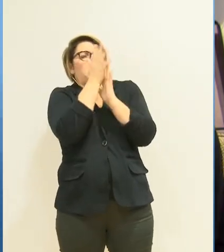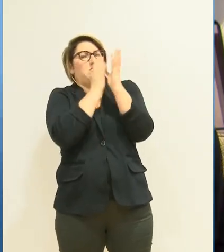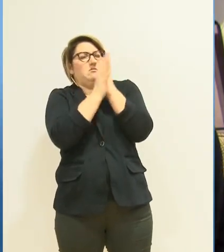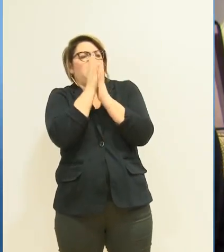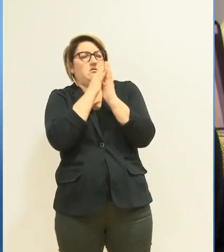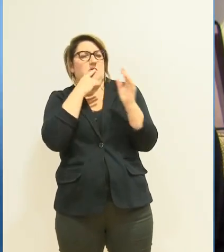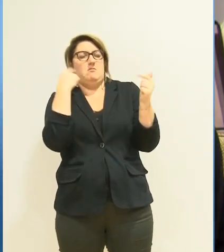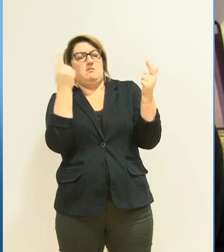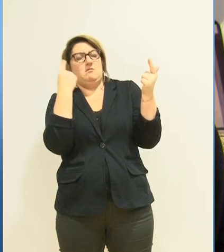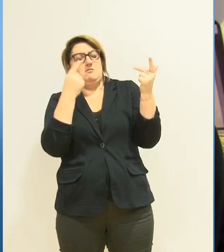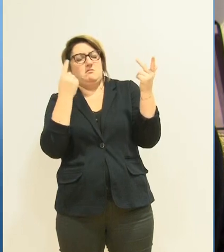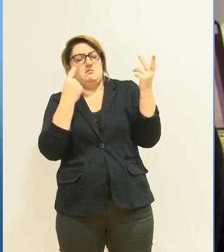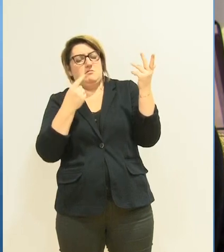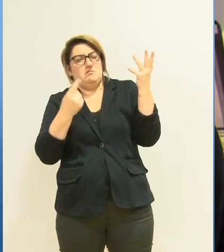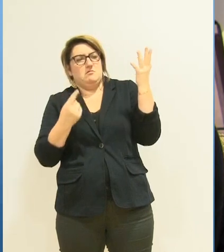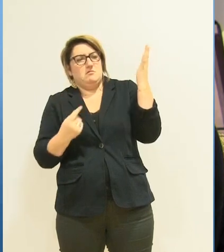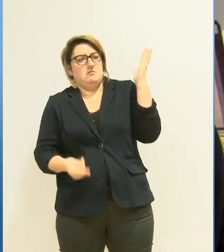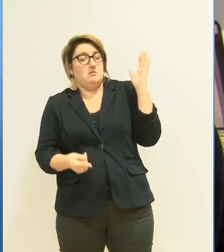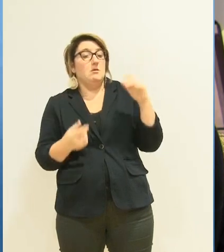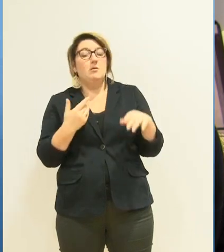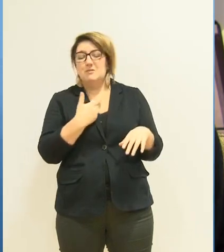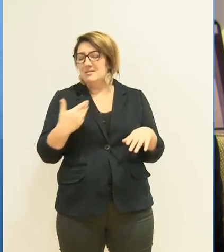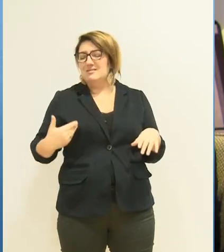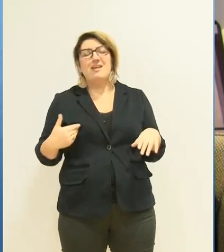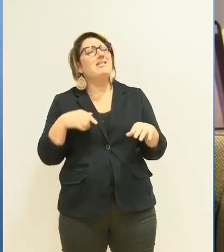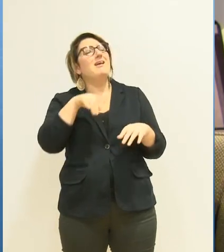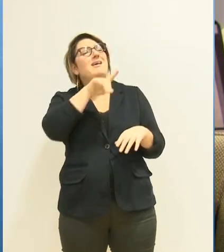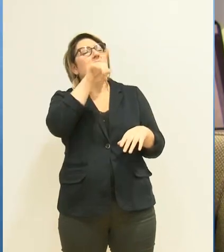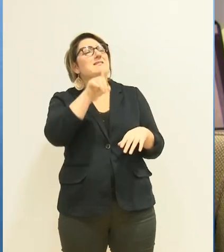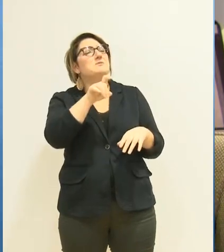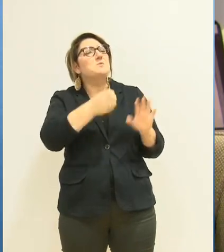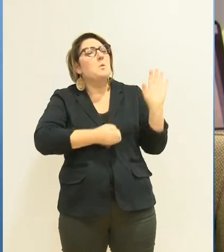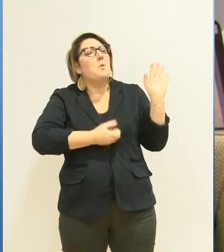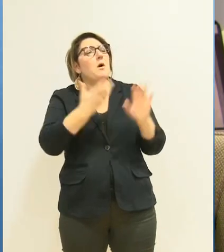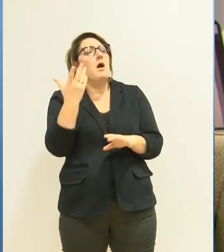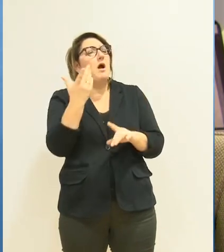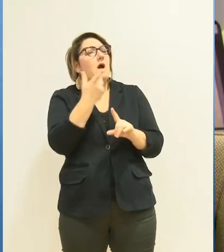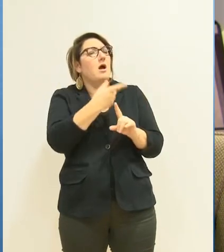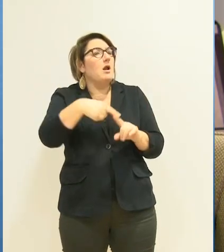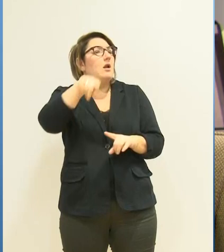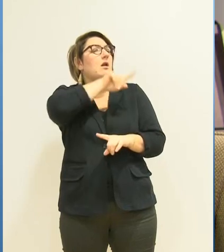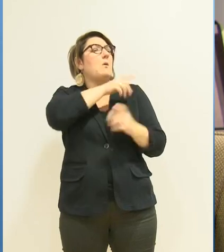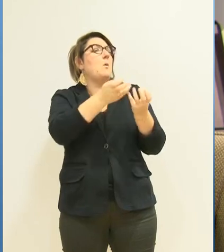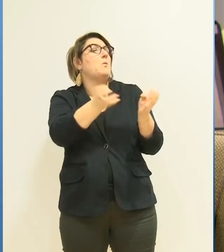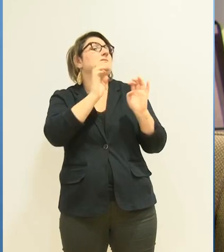prévert à la dernière réponse concernant notre question orale du conseil municipal précédent